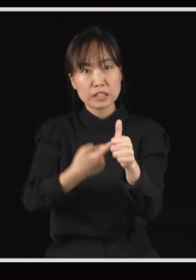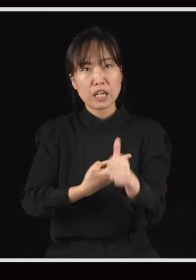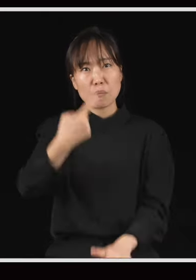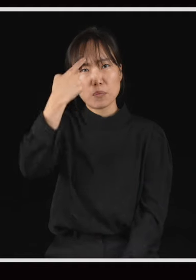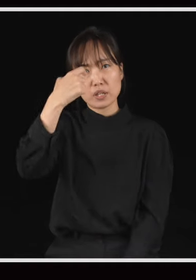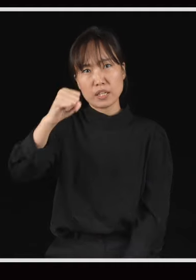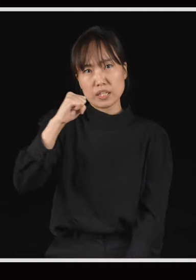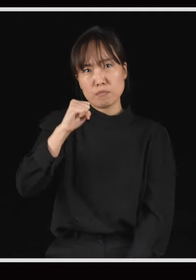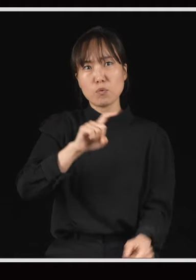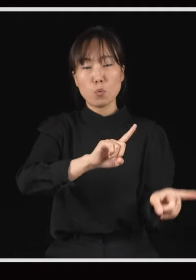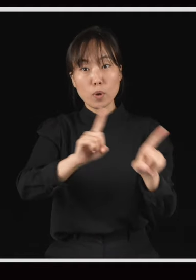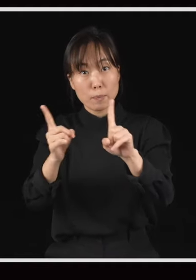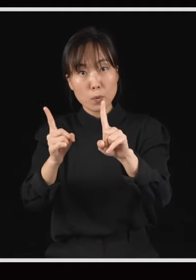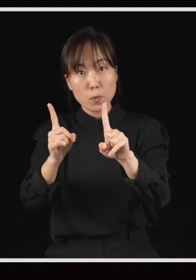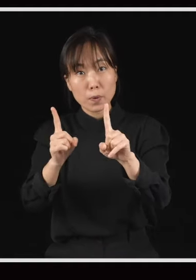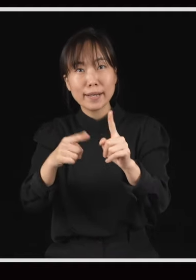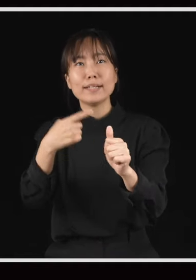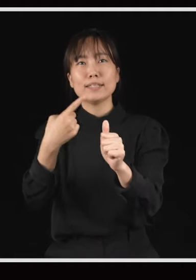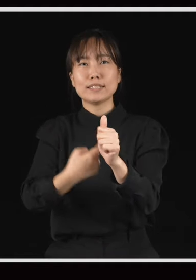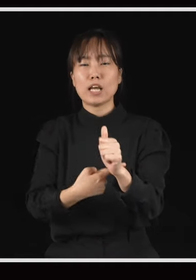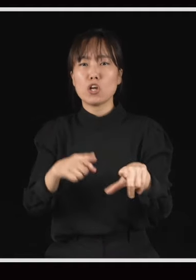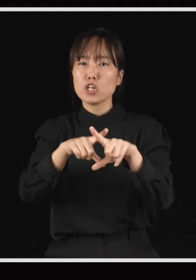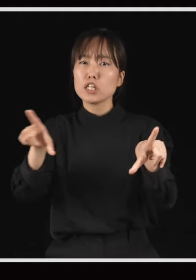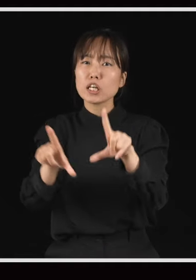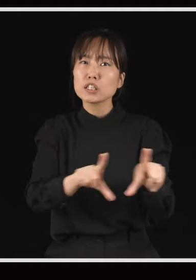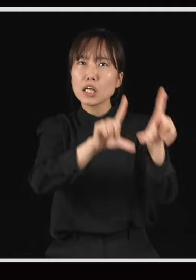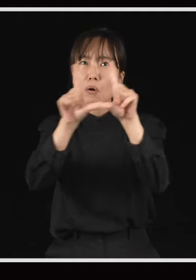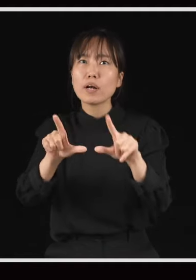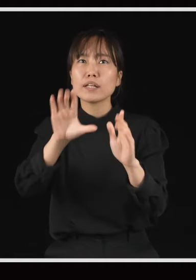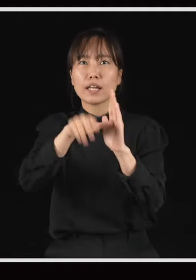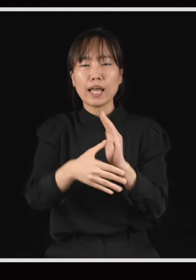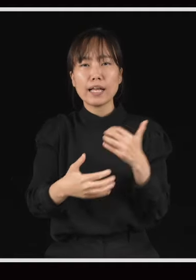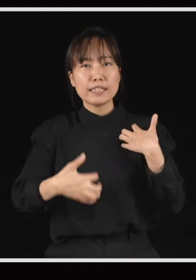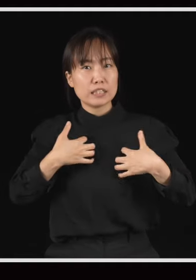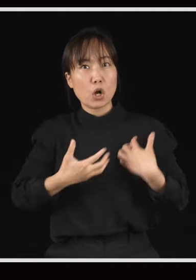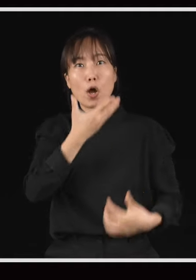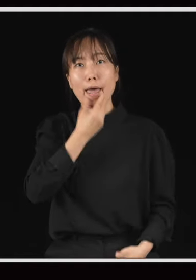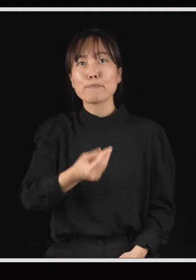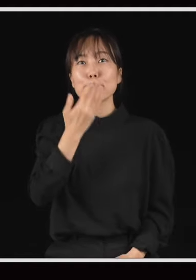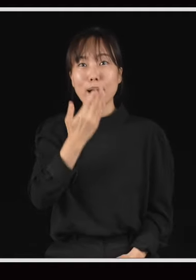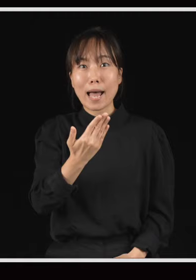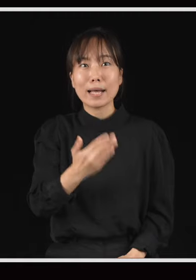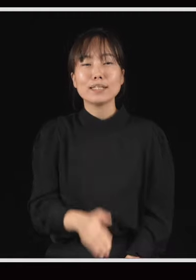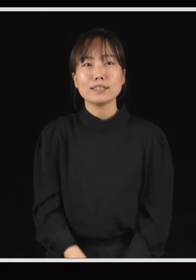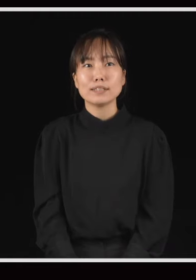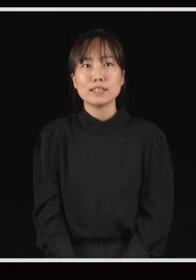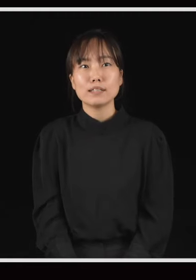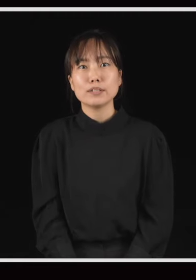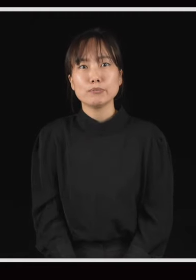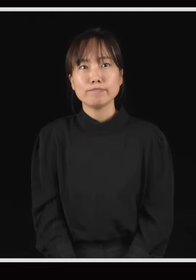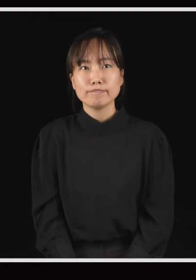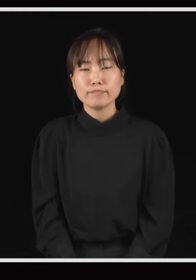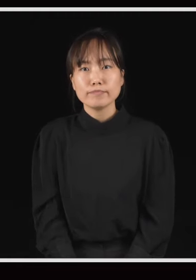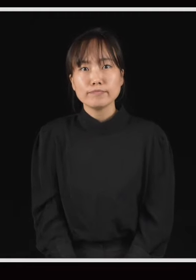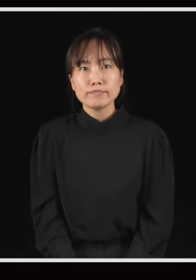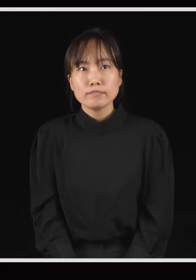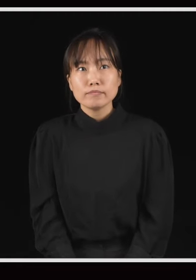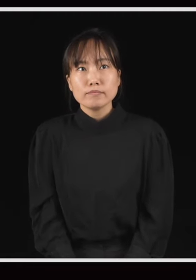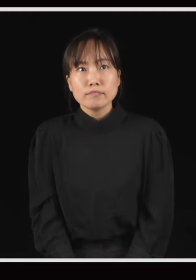만들고 전두엽 기능을 올바르게 만들고, 전두엽 기능이 좋아지면 쾌락에 대한 취약성이 더 떨어지겠죠.